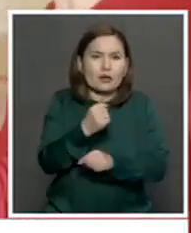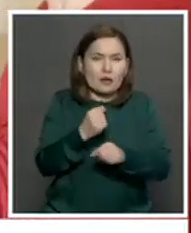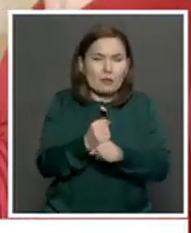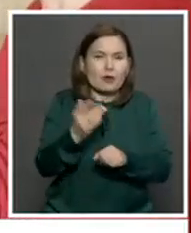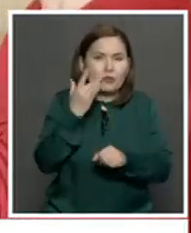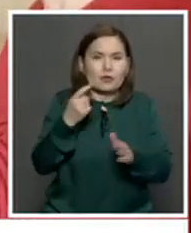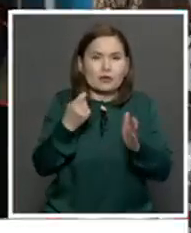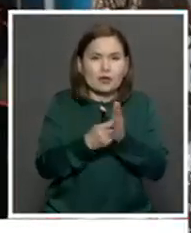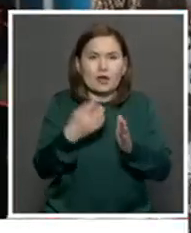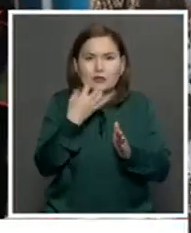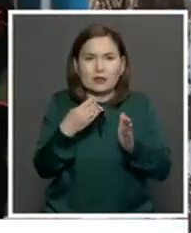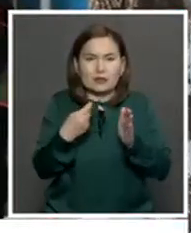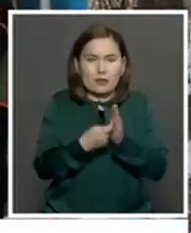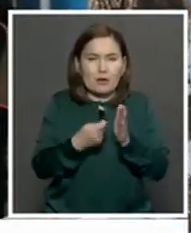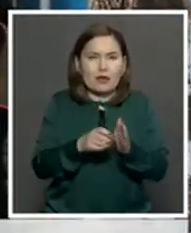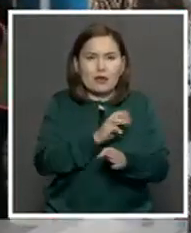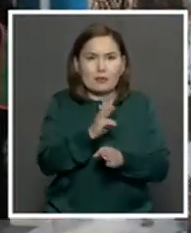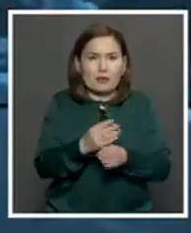дастархан жайылып, ыстық тамақ берілді.